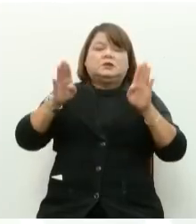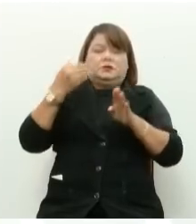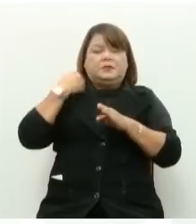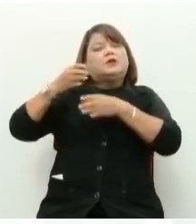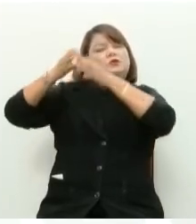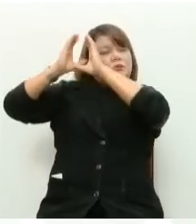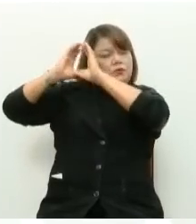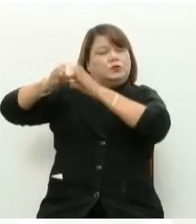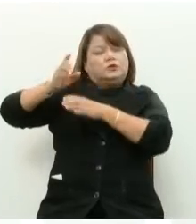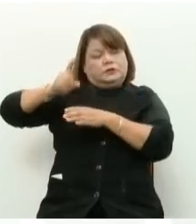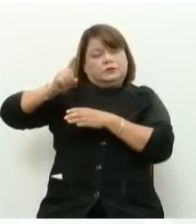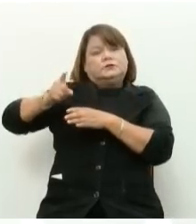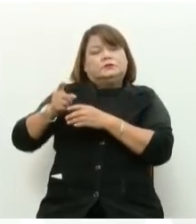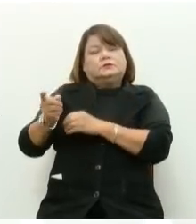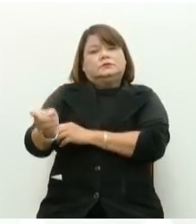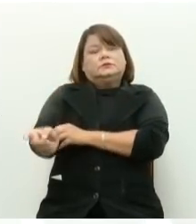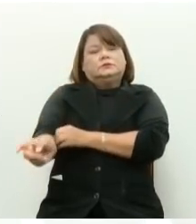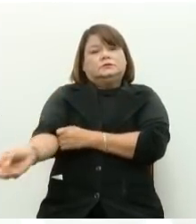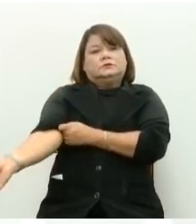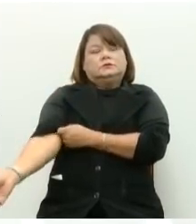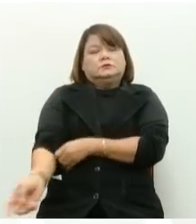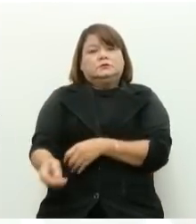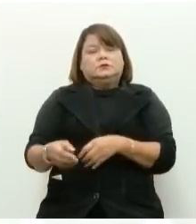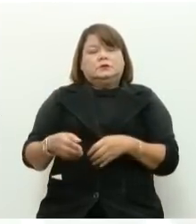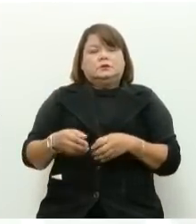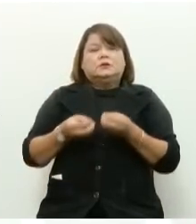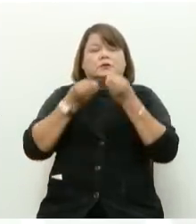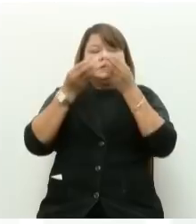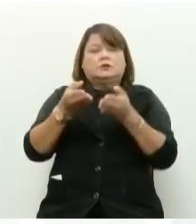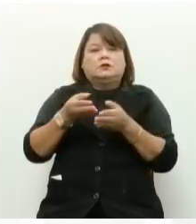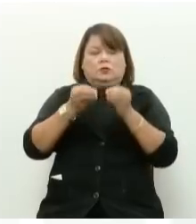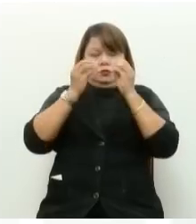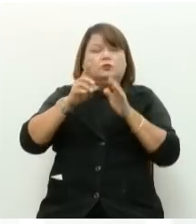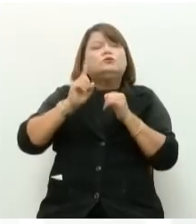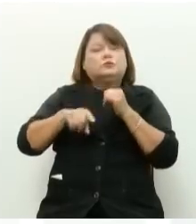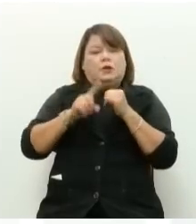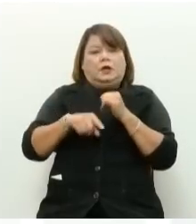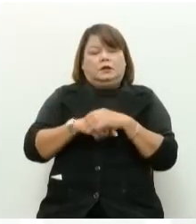ามันเป็นข้อเท็จจริงจริงๆน ะ ข้อเท็จจริงจริงๆเสียงสะท้อนของครูสุดท้ายนี่ผมอยากจะ